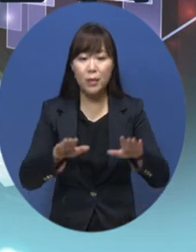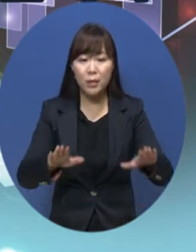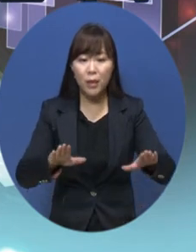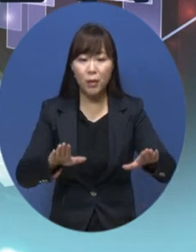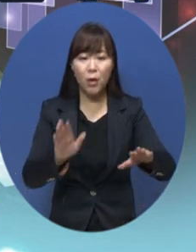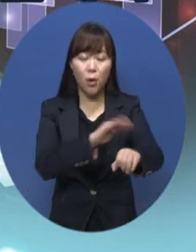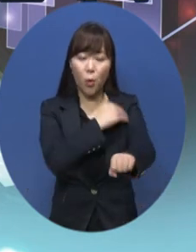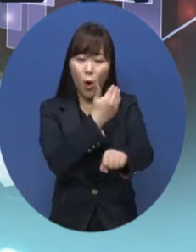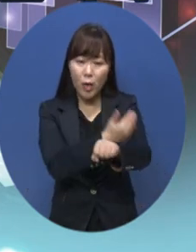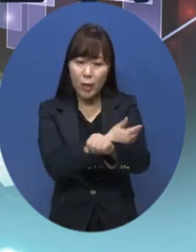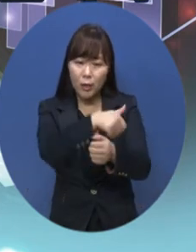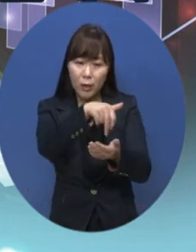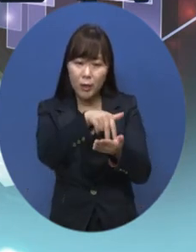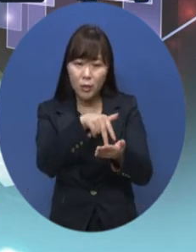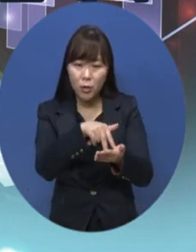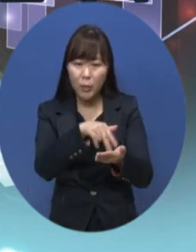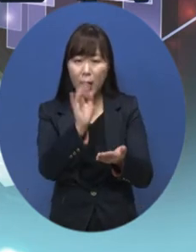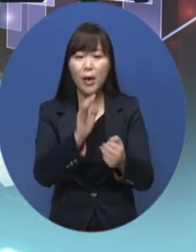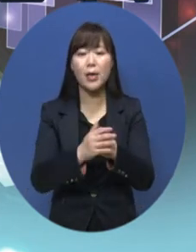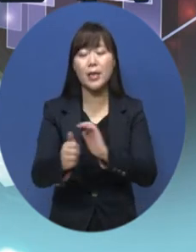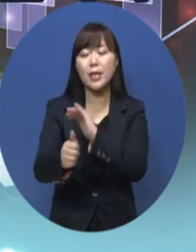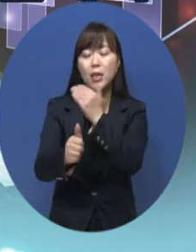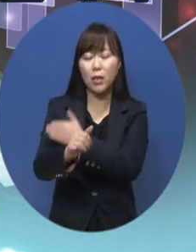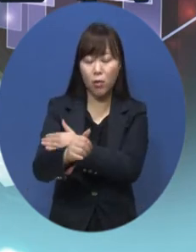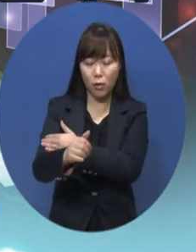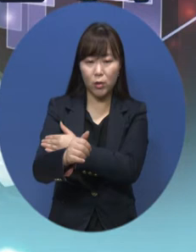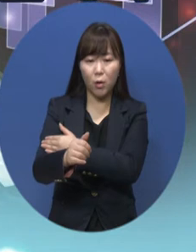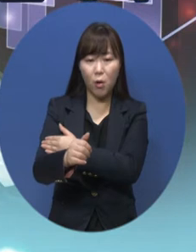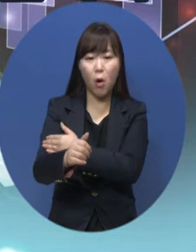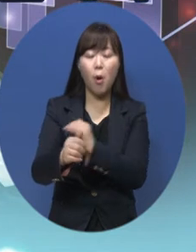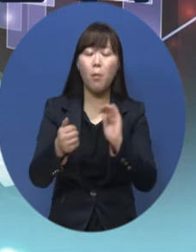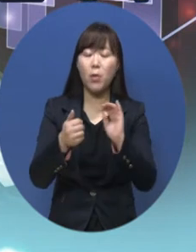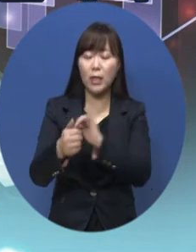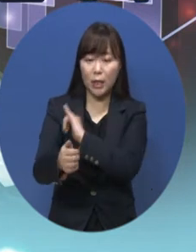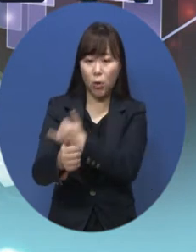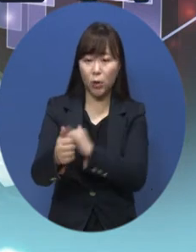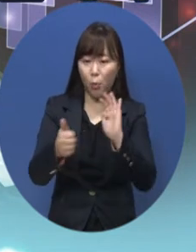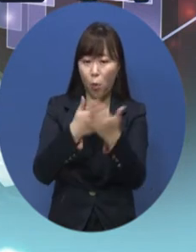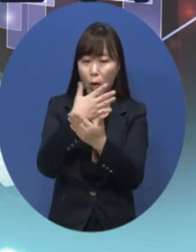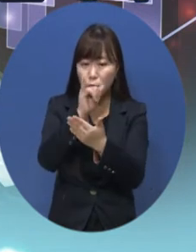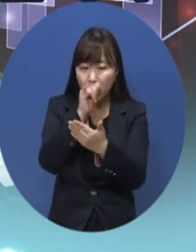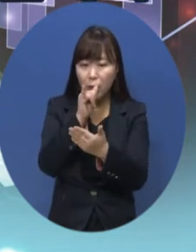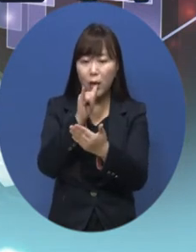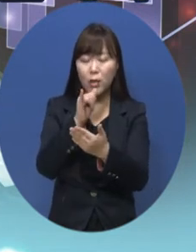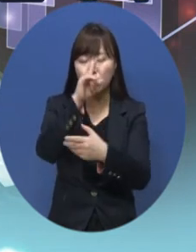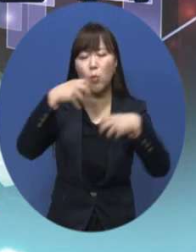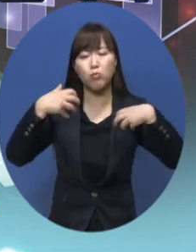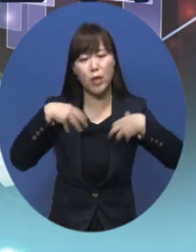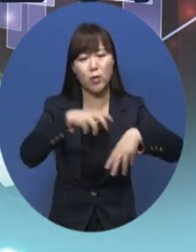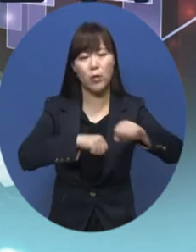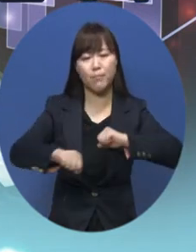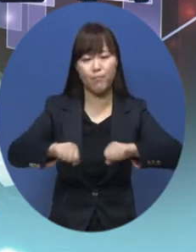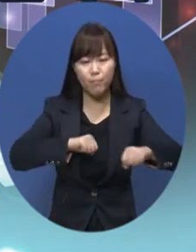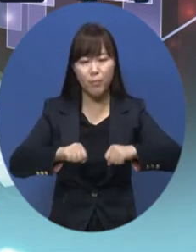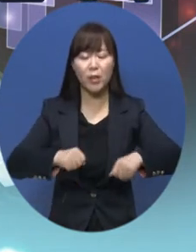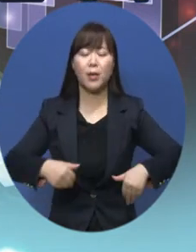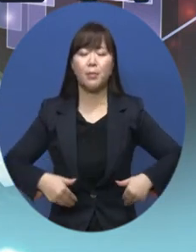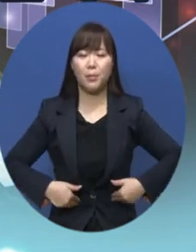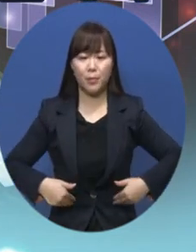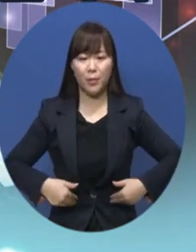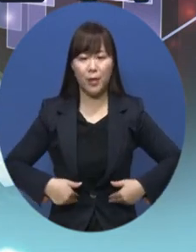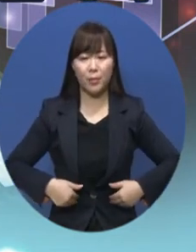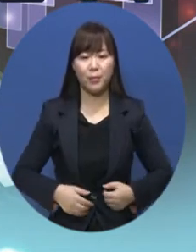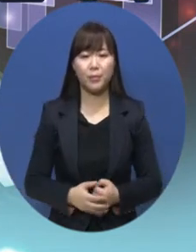이제는 권리적 관점에서 인권이 보호될 수 있도록 정부가 적극적인 모습을